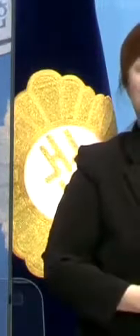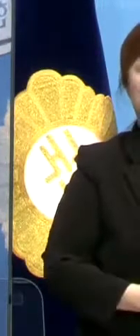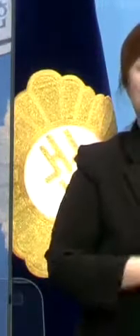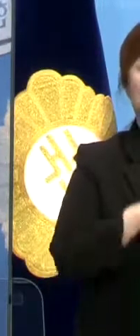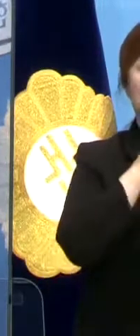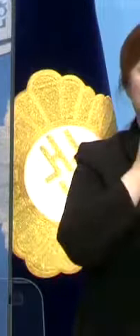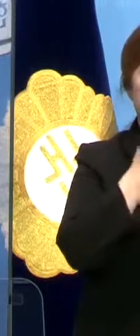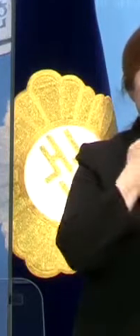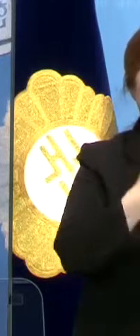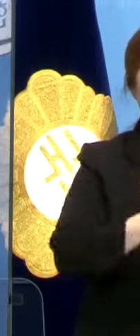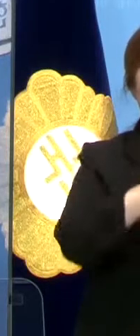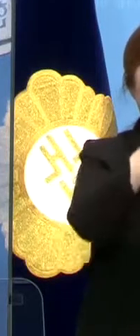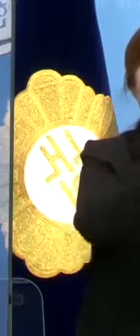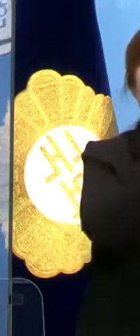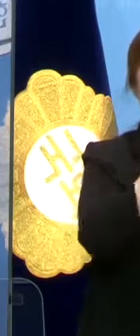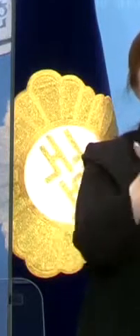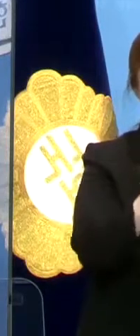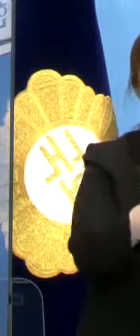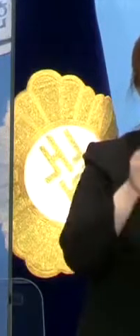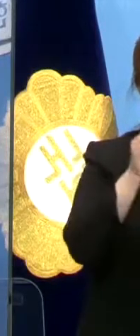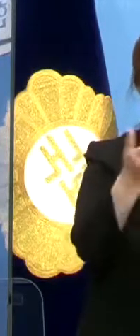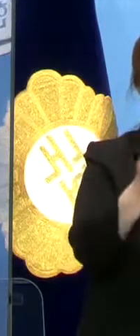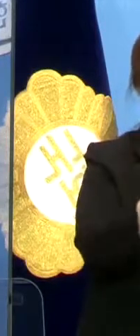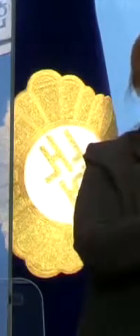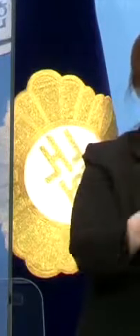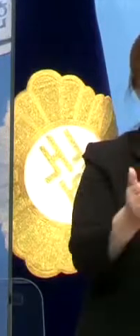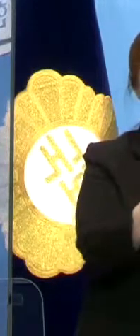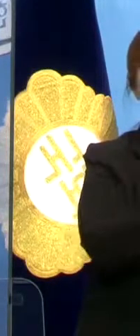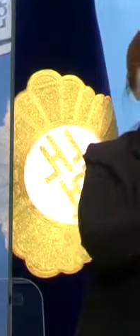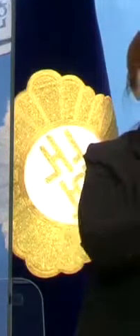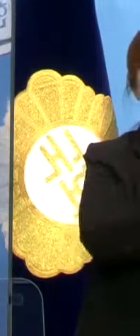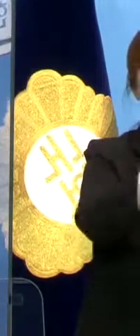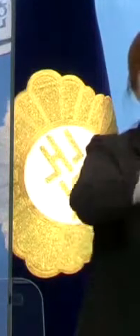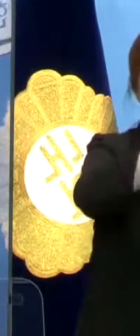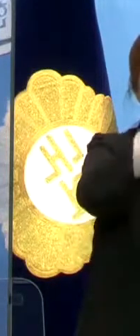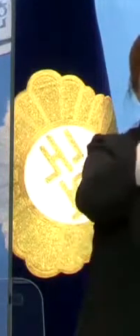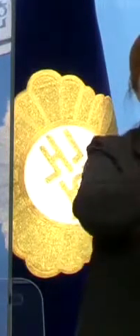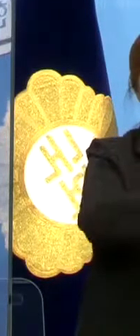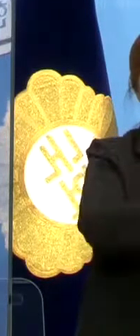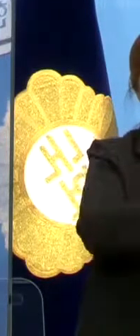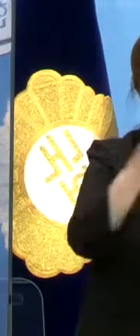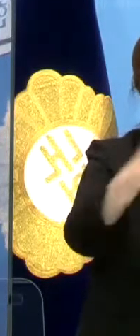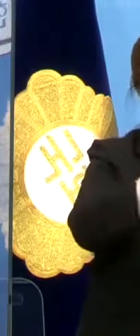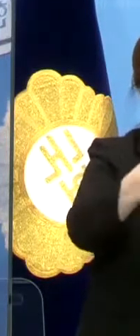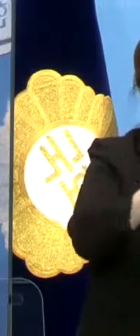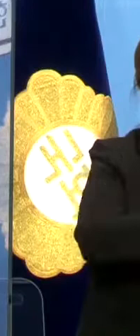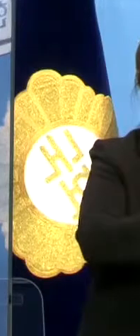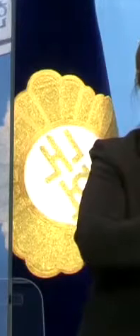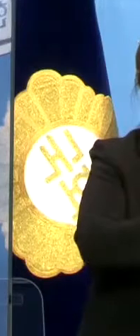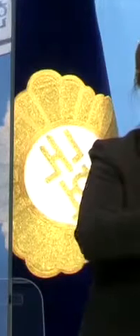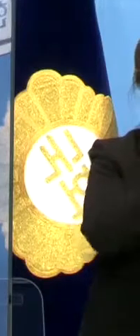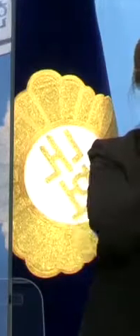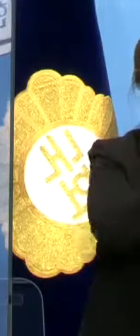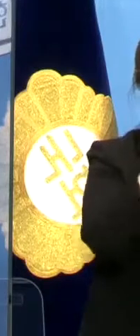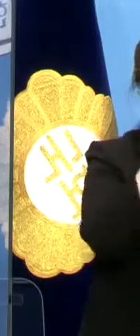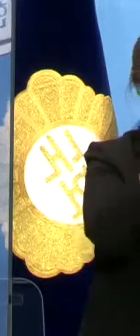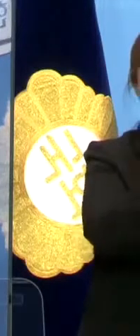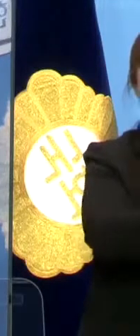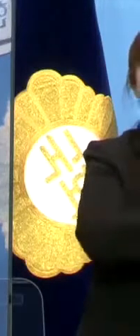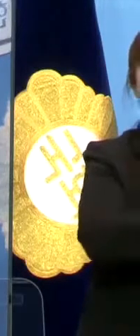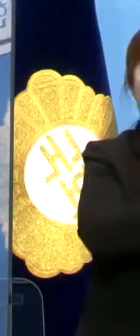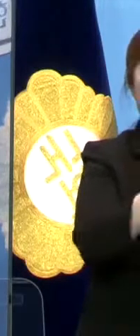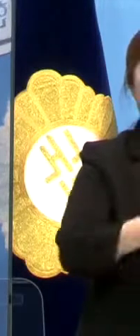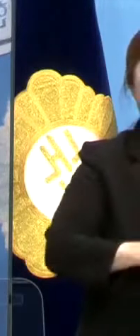물론 쿠팡이 택배 인력을 직접 고용하는 등 다른 택배 회사들 보다 조금 더